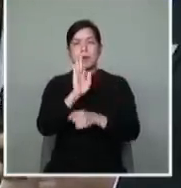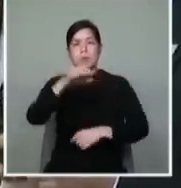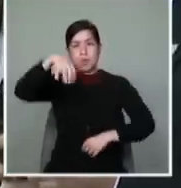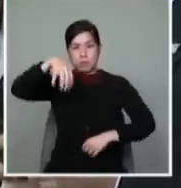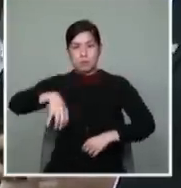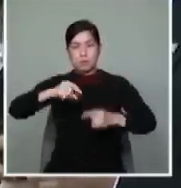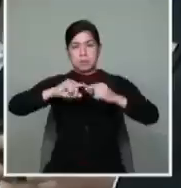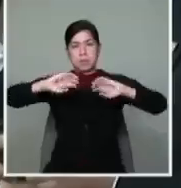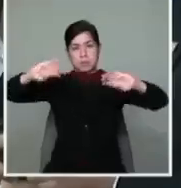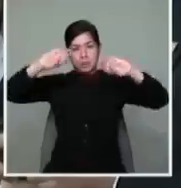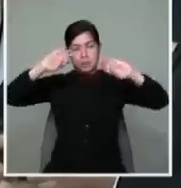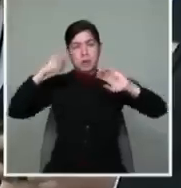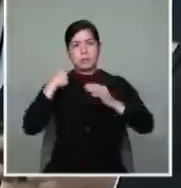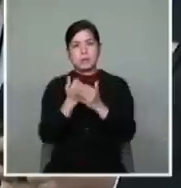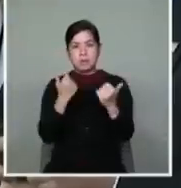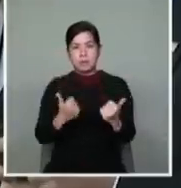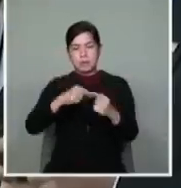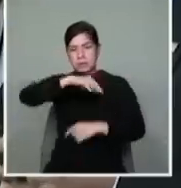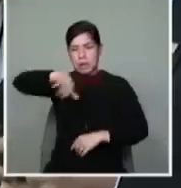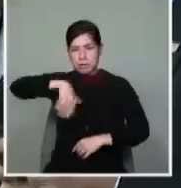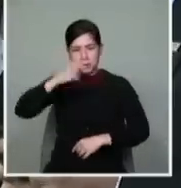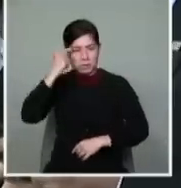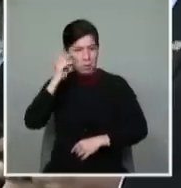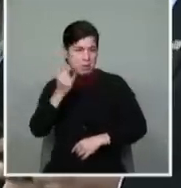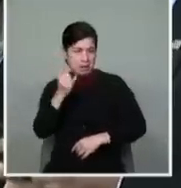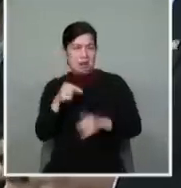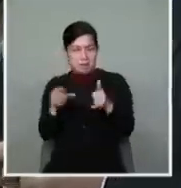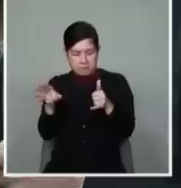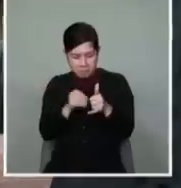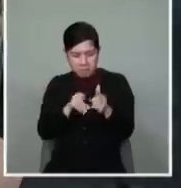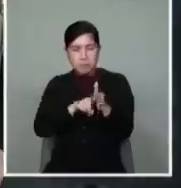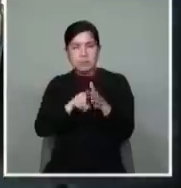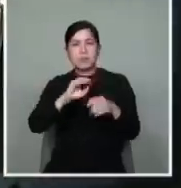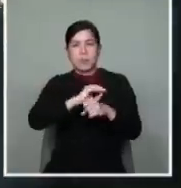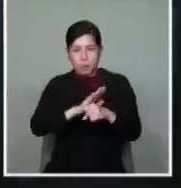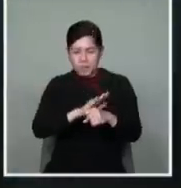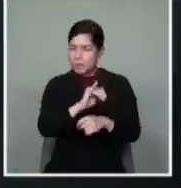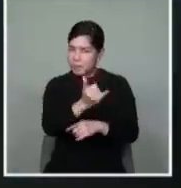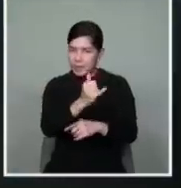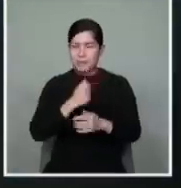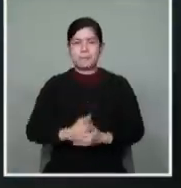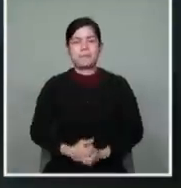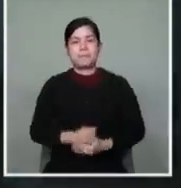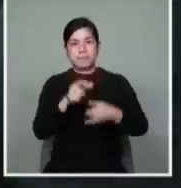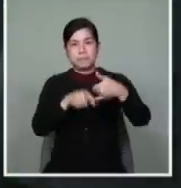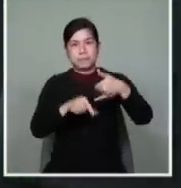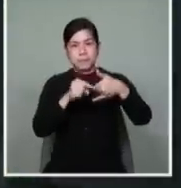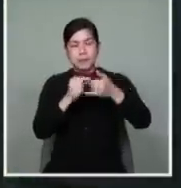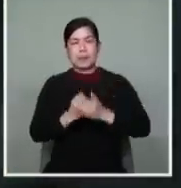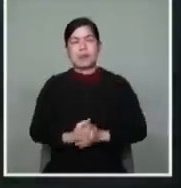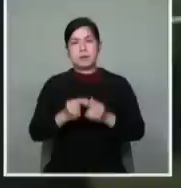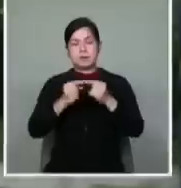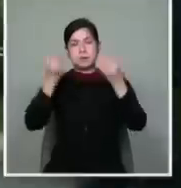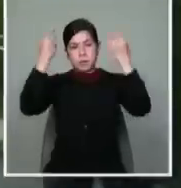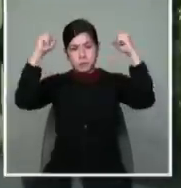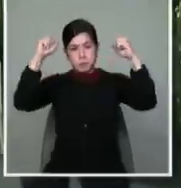เวลานี้ตกอยู่ในความเสี่ยงว่าอาจจะติดโควิดจากทรัมป์ได้นะคะขณะเดียวกันทรัมป์ยังไม่ได้มีการมอบอำนาจ